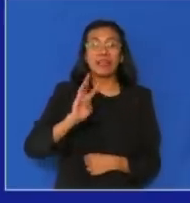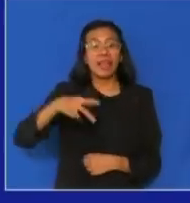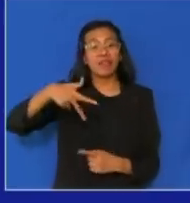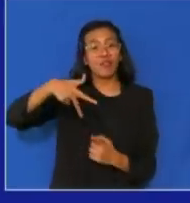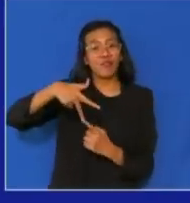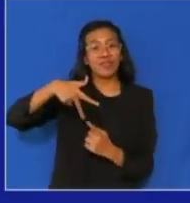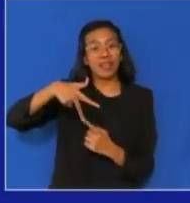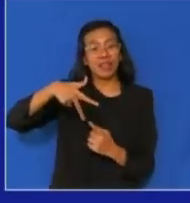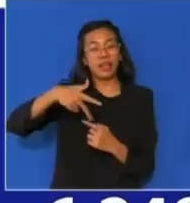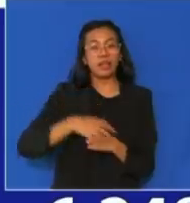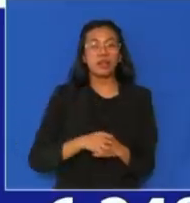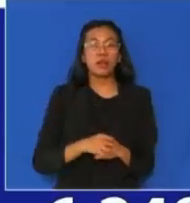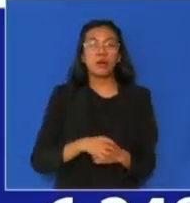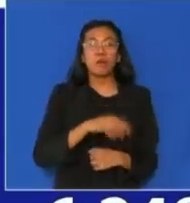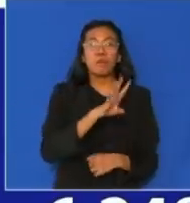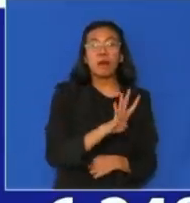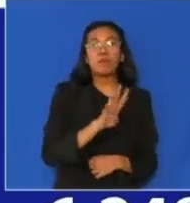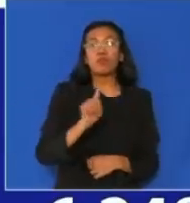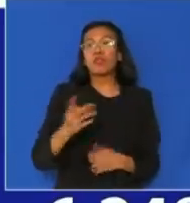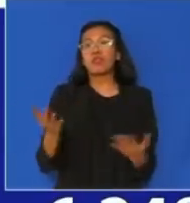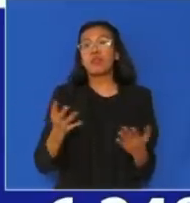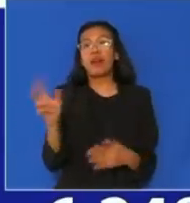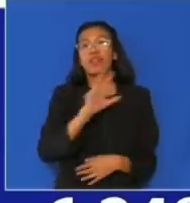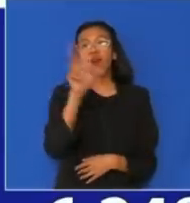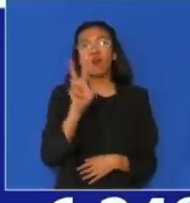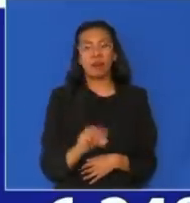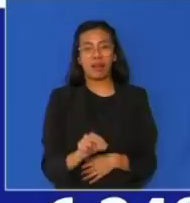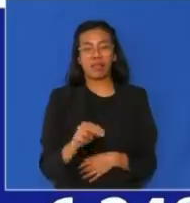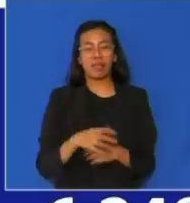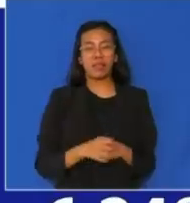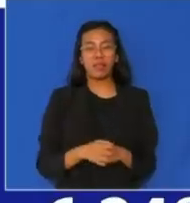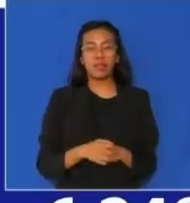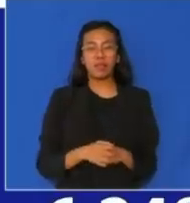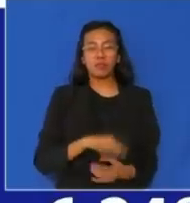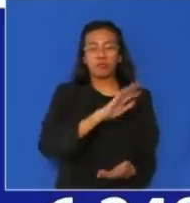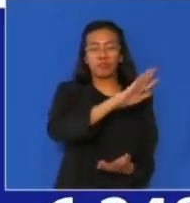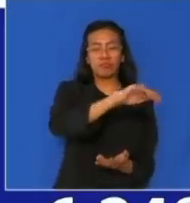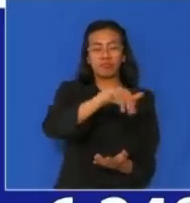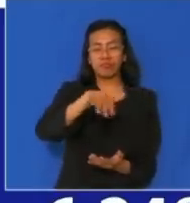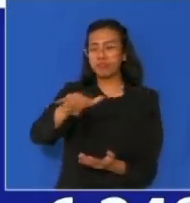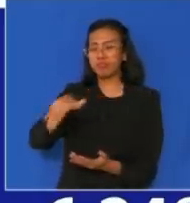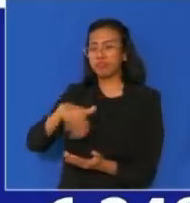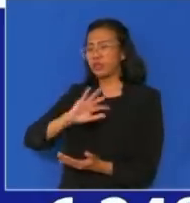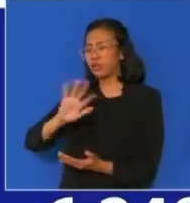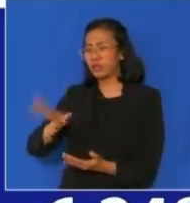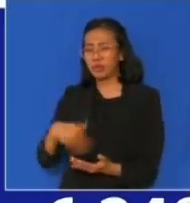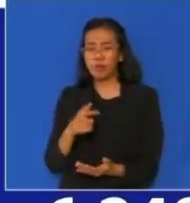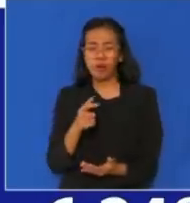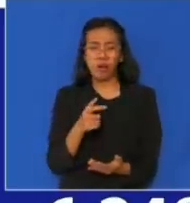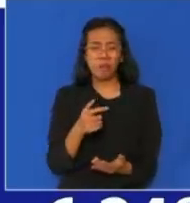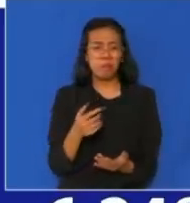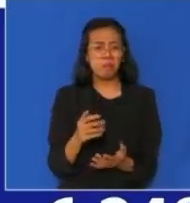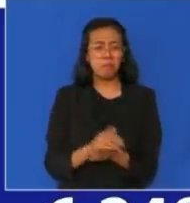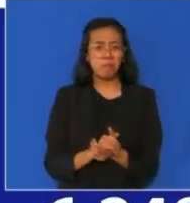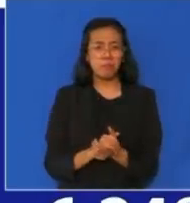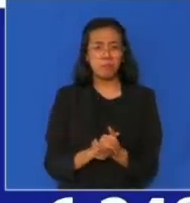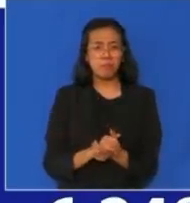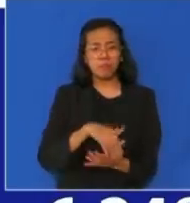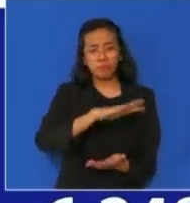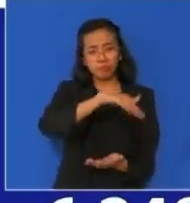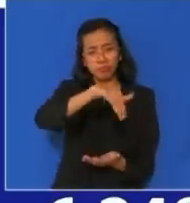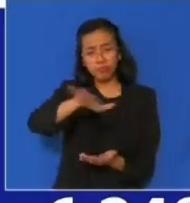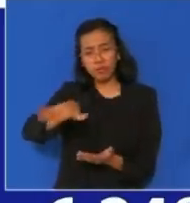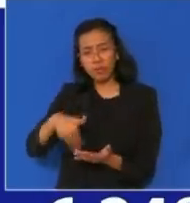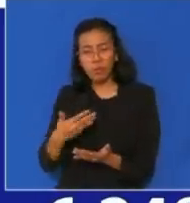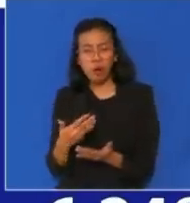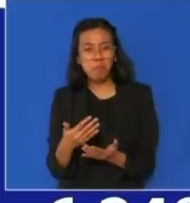Anda 41 orang di Jawa Barat total dari keseluruhan provinsi yang lainnya adalah